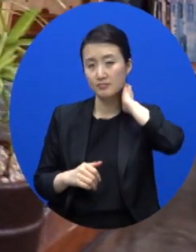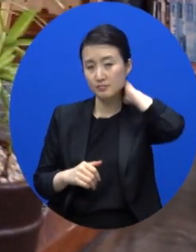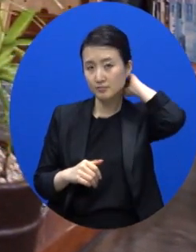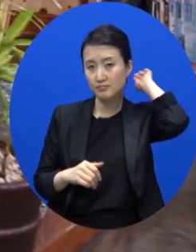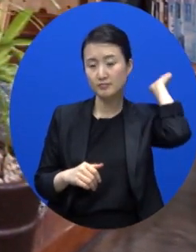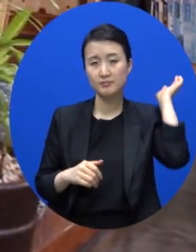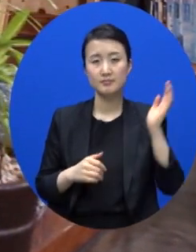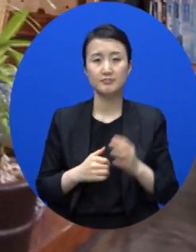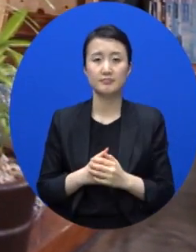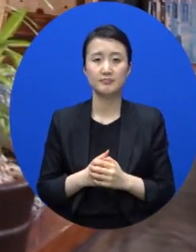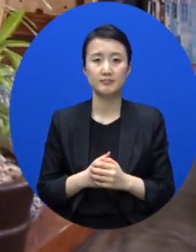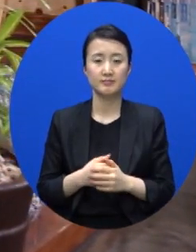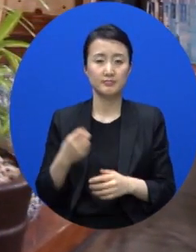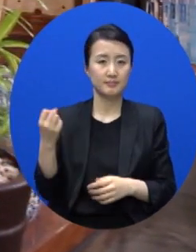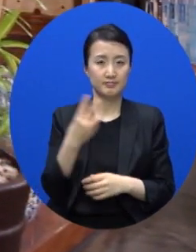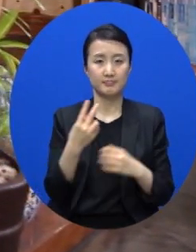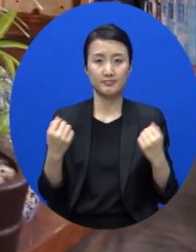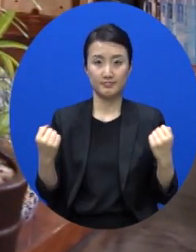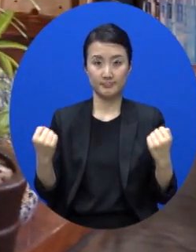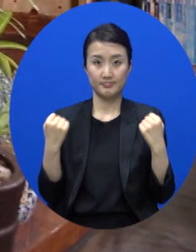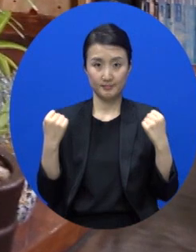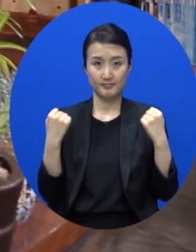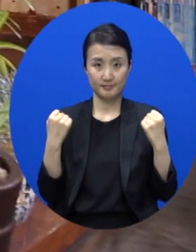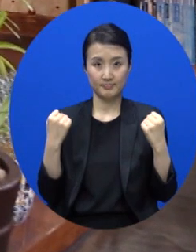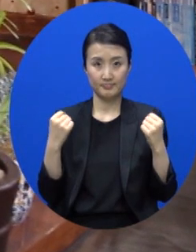좀 건강을 회복해서